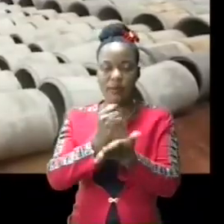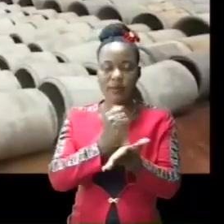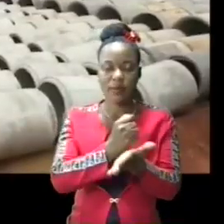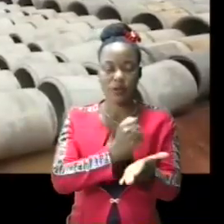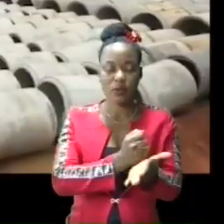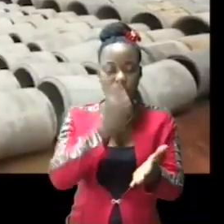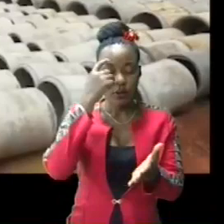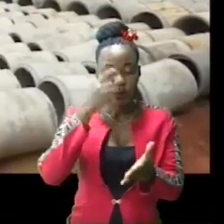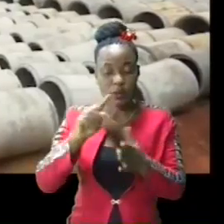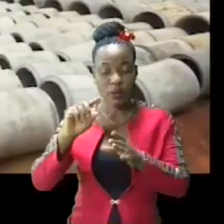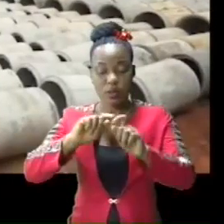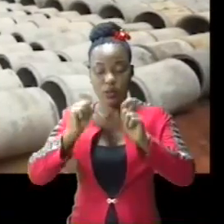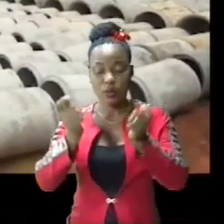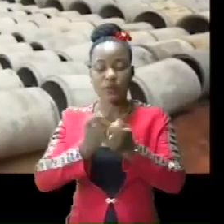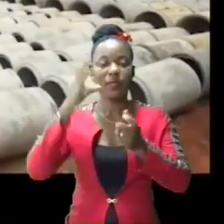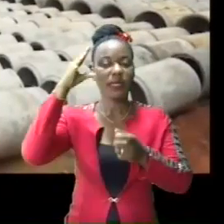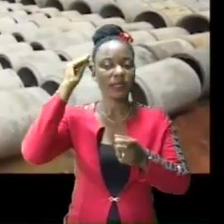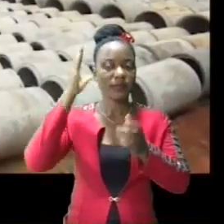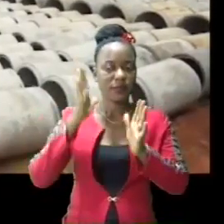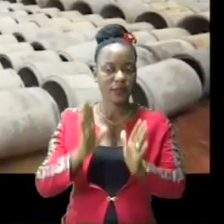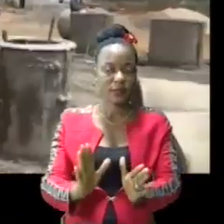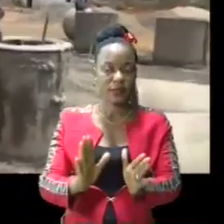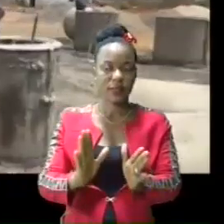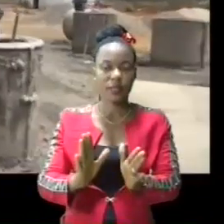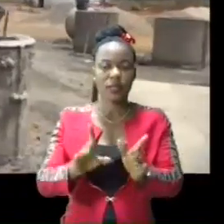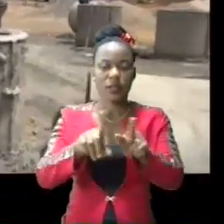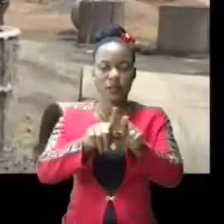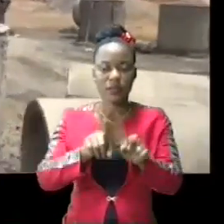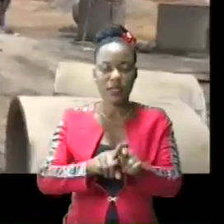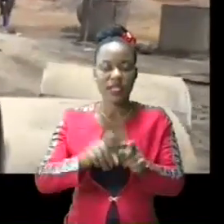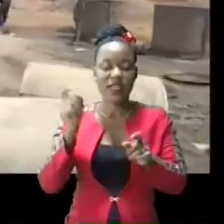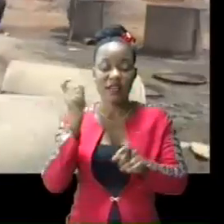sous l'expertise d'un groupe d'experts ougandais, cette usine de